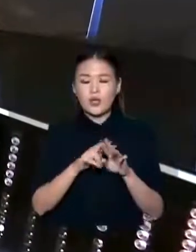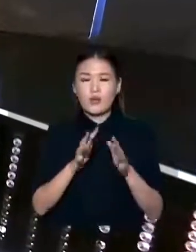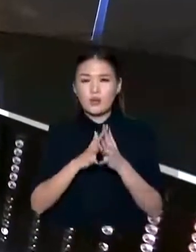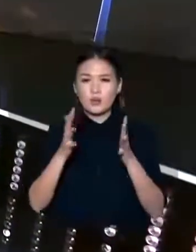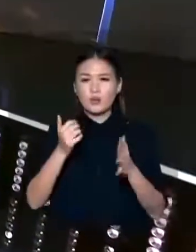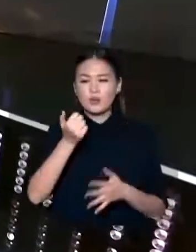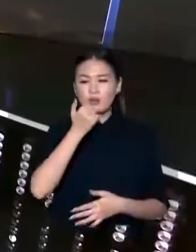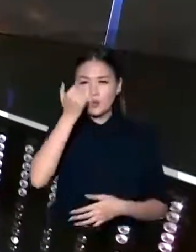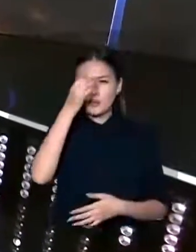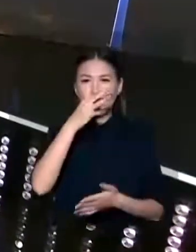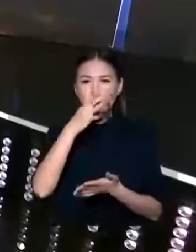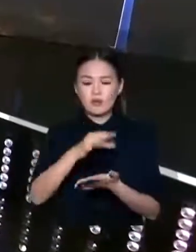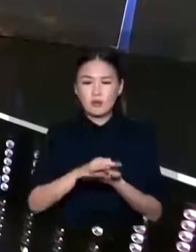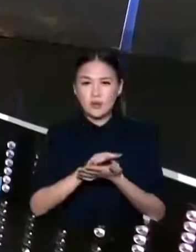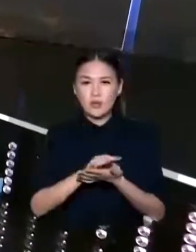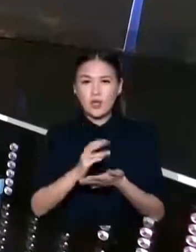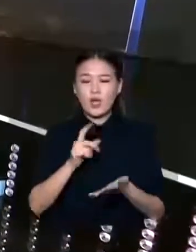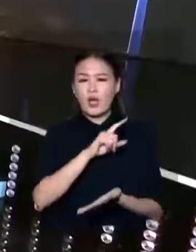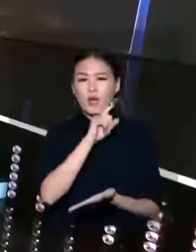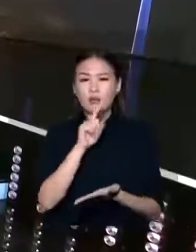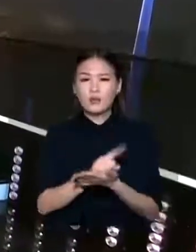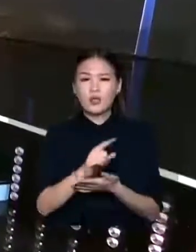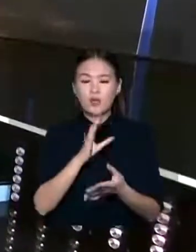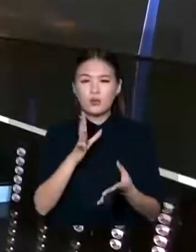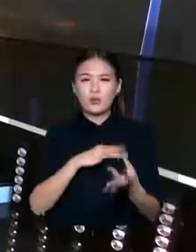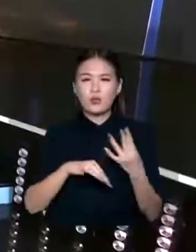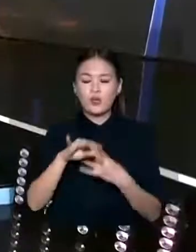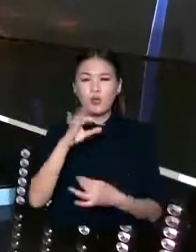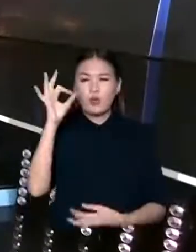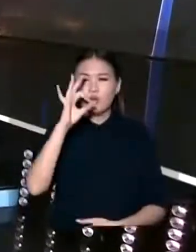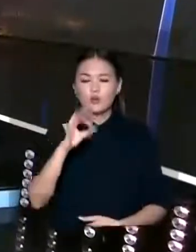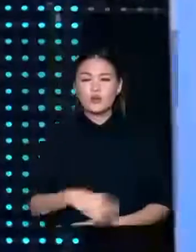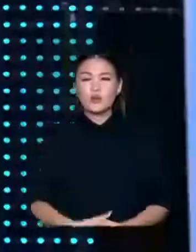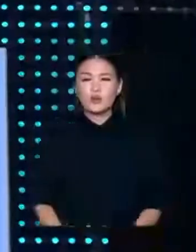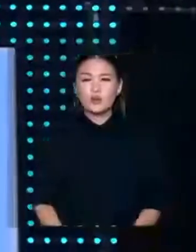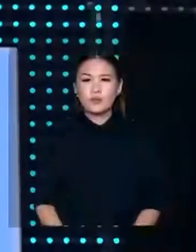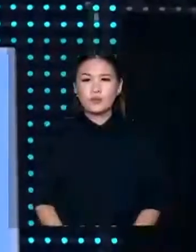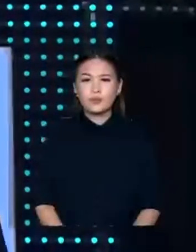алғыс. Алдағы уақытта бұл мәселен тағы да міндет түрде талқылайтын боламыз. Көп рахмет. Амандықта жүздесейік.